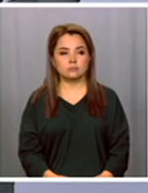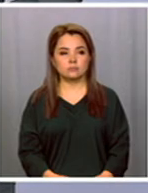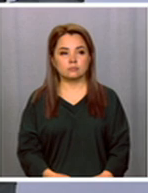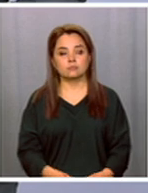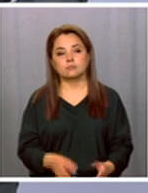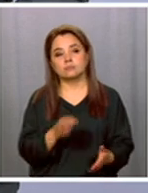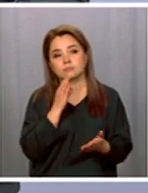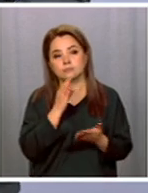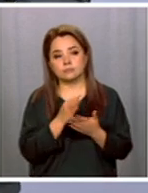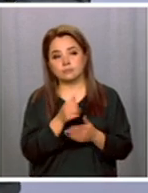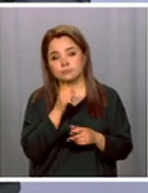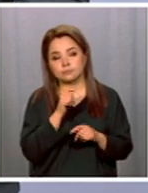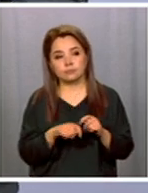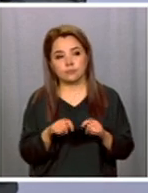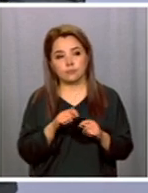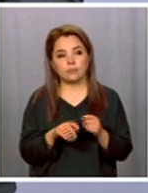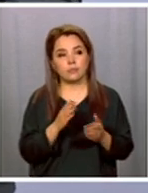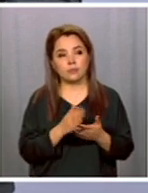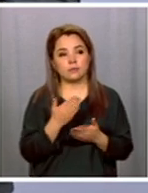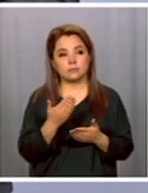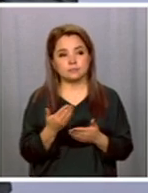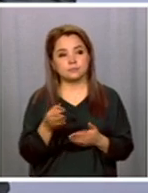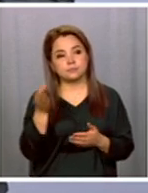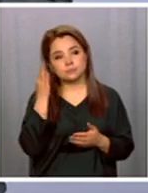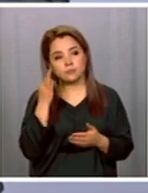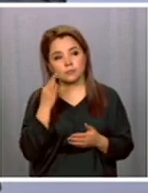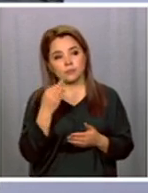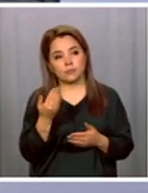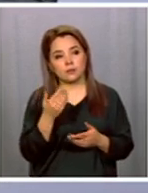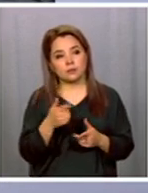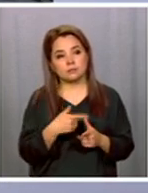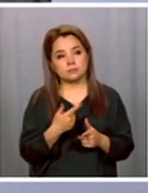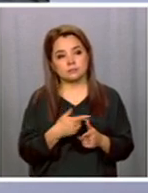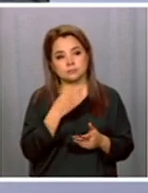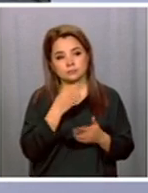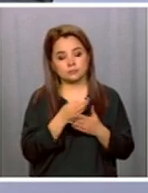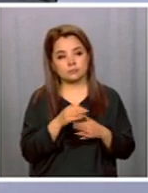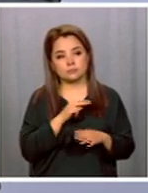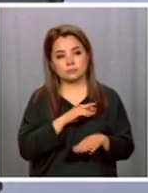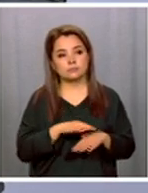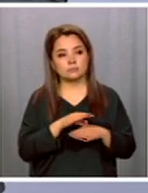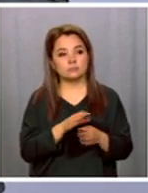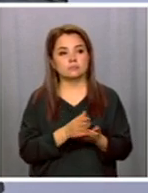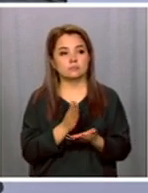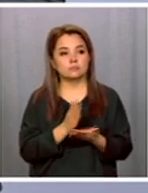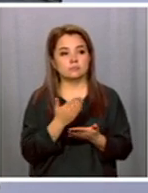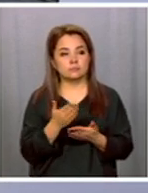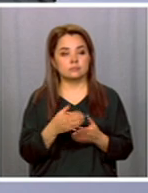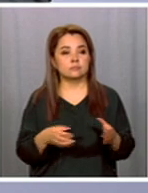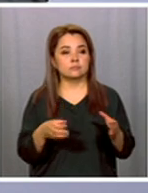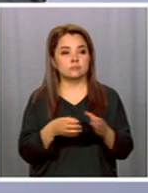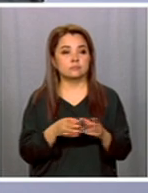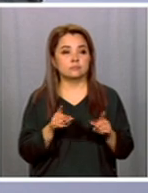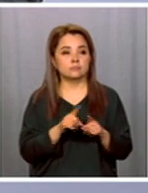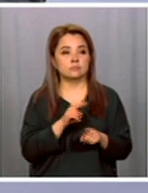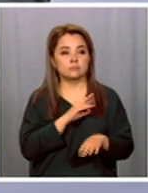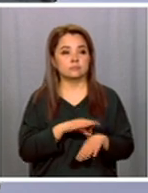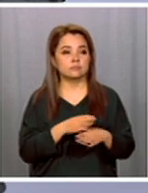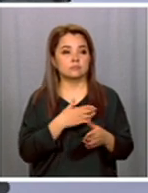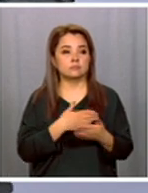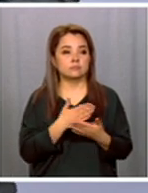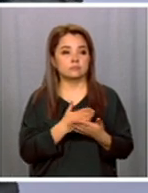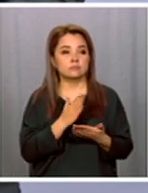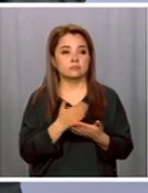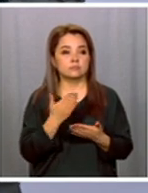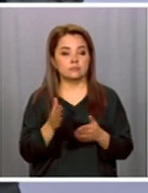Жауаптарыңызды тексеріп көріңіздер. Неміс тылындағы диверсиялық қызмет, кеңес сарбаздарының ерлігі,